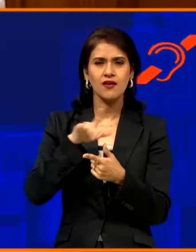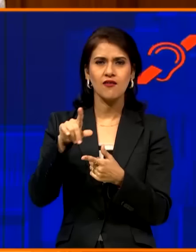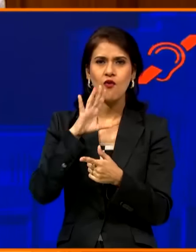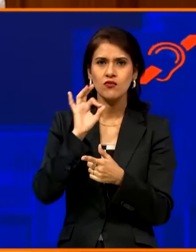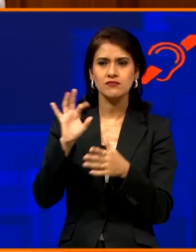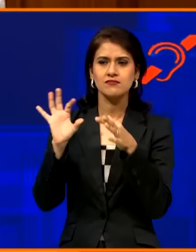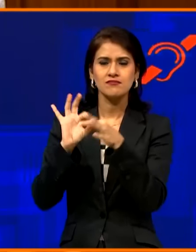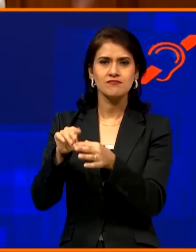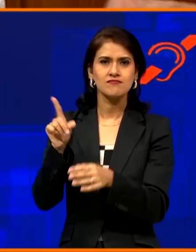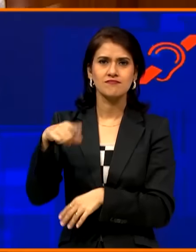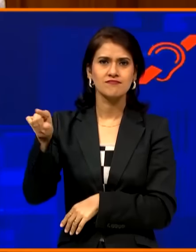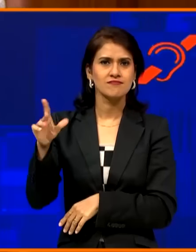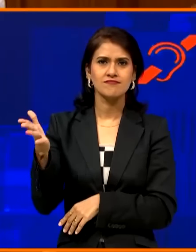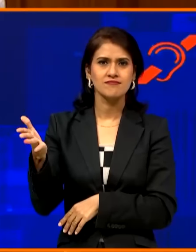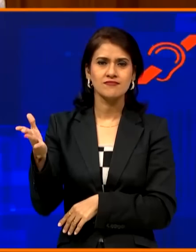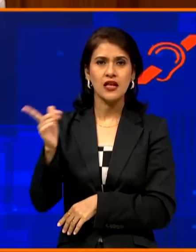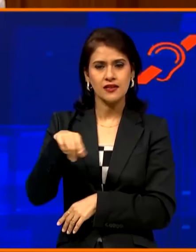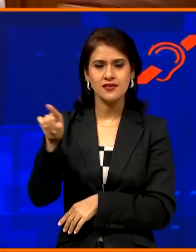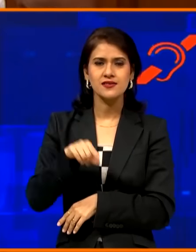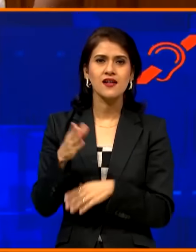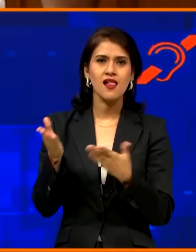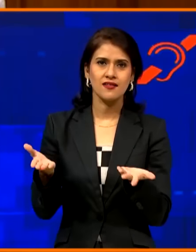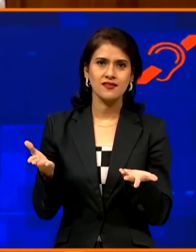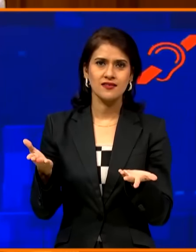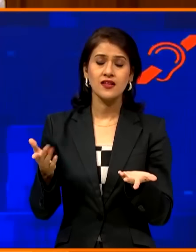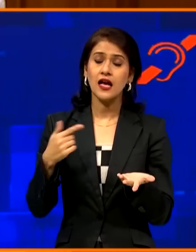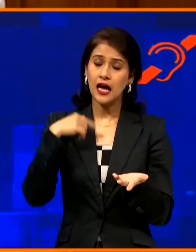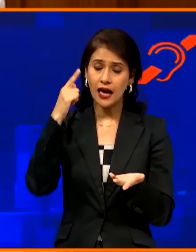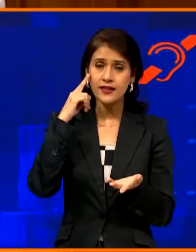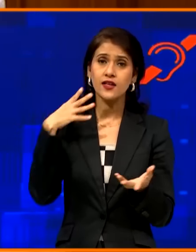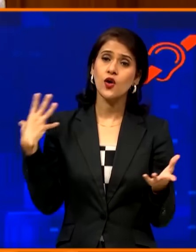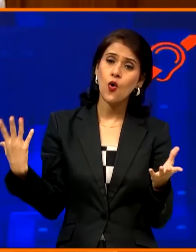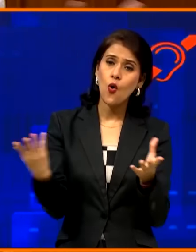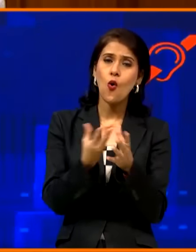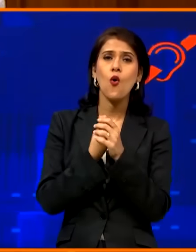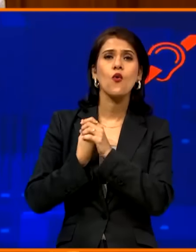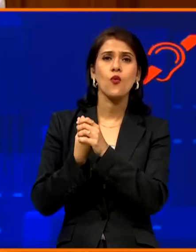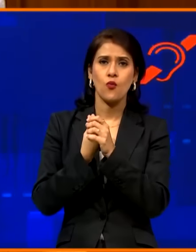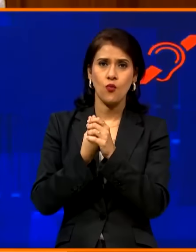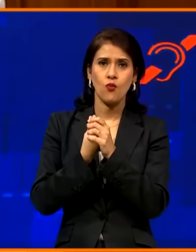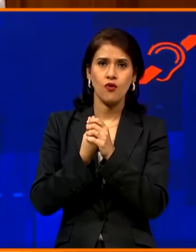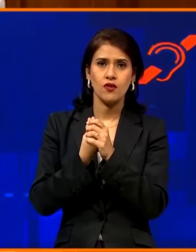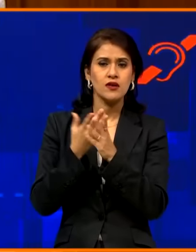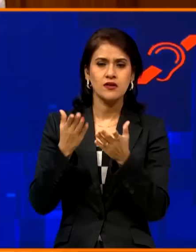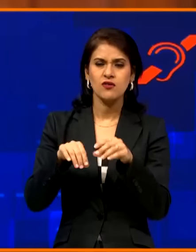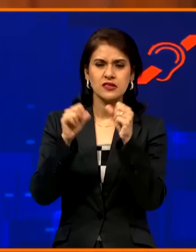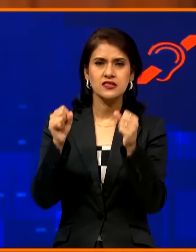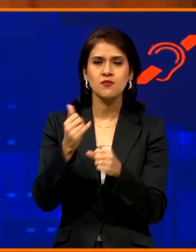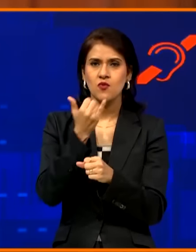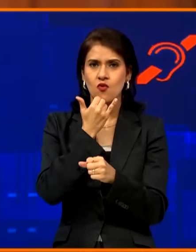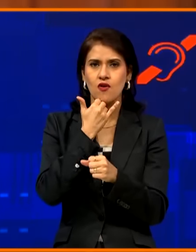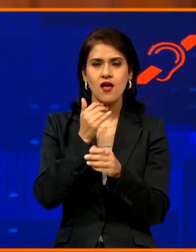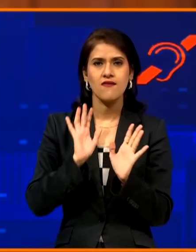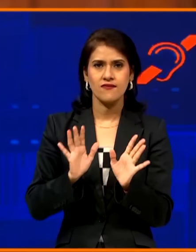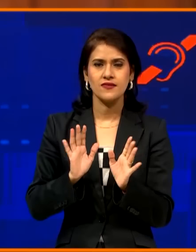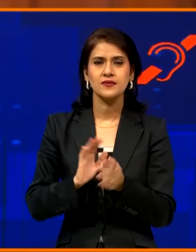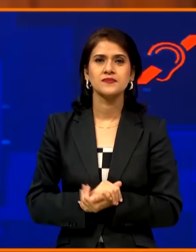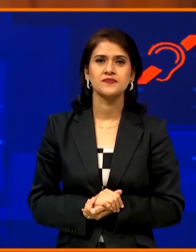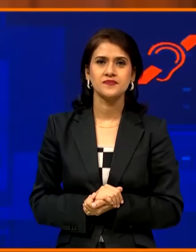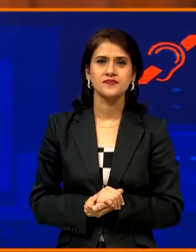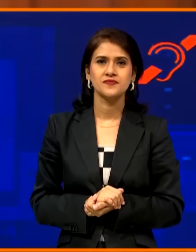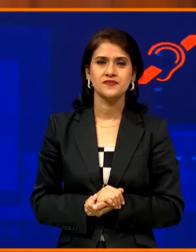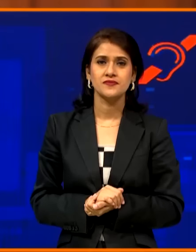समझूंगा तो इस सिचुएशन को बदलने के लिए हम सब लोगों को मिलकर एफर्ट करनी होगी सिचुएशन तो है य खराब आपको यहां बुलाने का मकसद यही